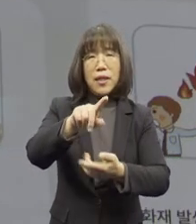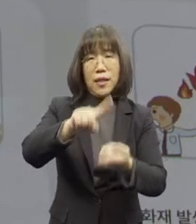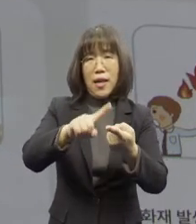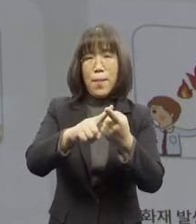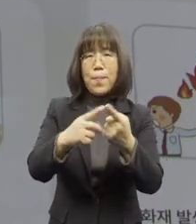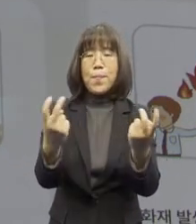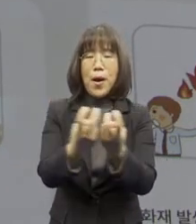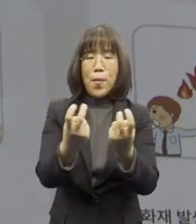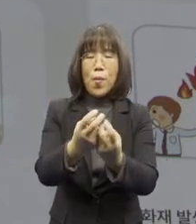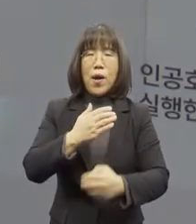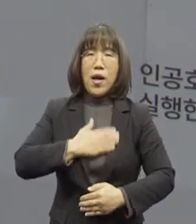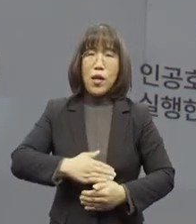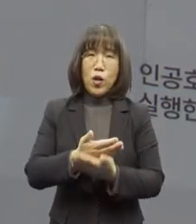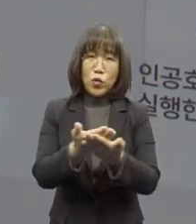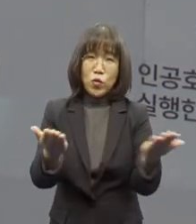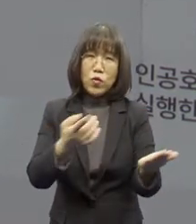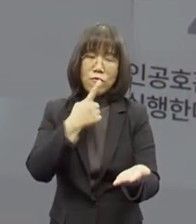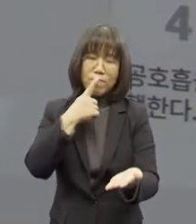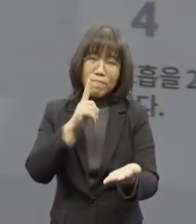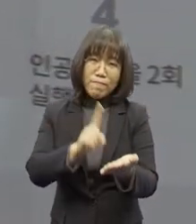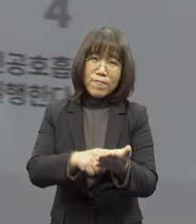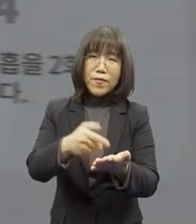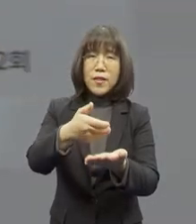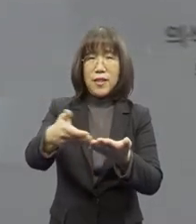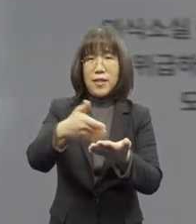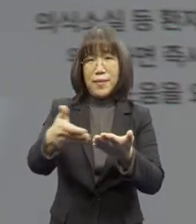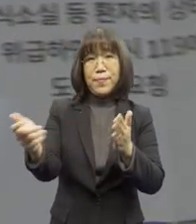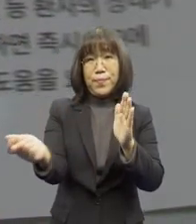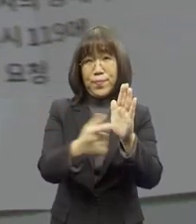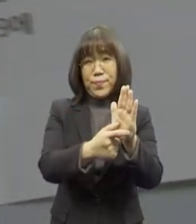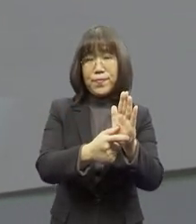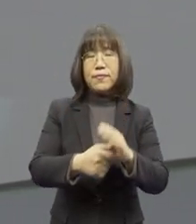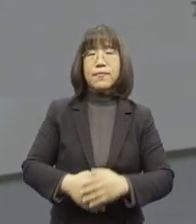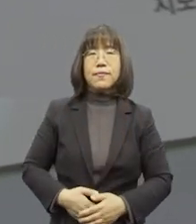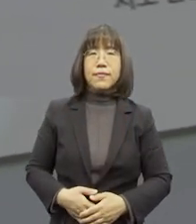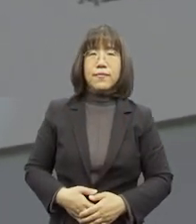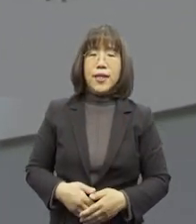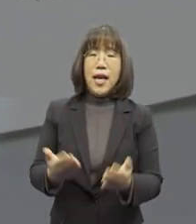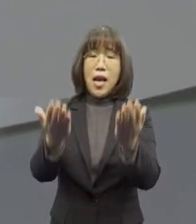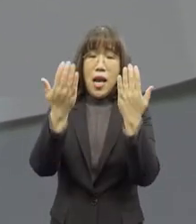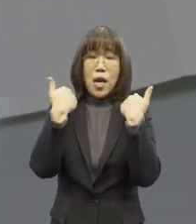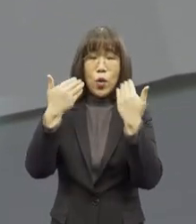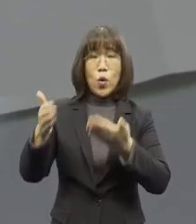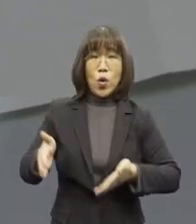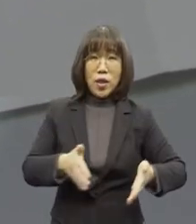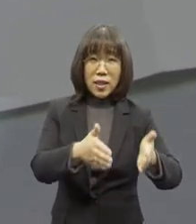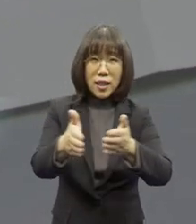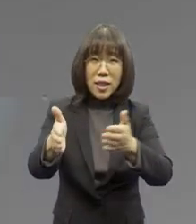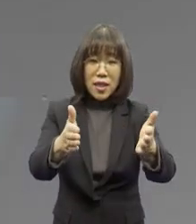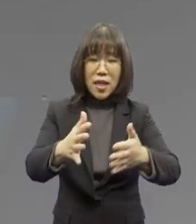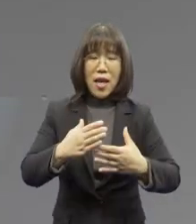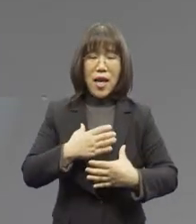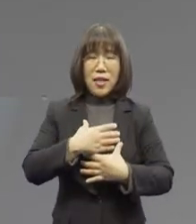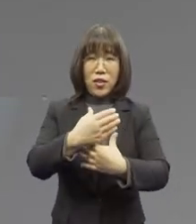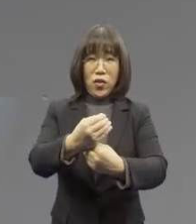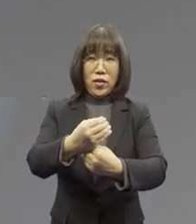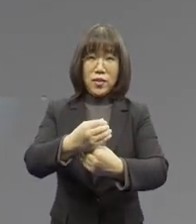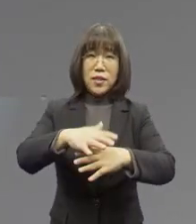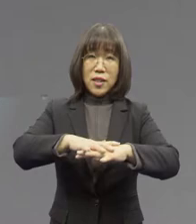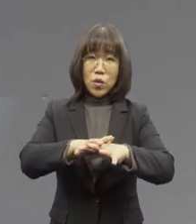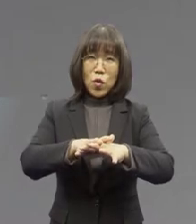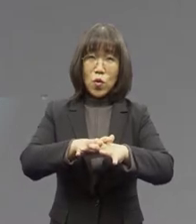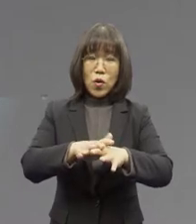아이들이 재미있게 읽고 쉽게 기억할 수 있도록 했습니다 통화가 안전지도 는 가지고 다니기